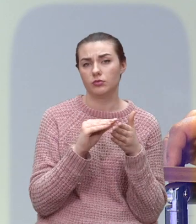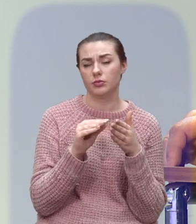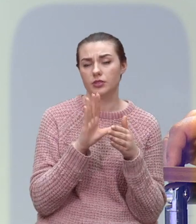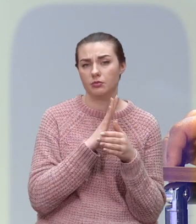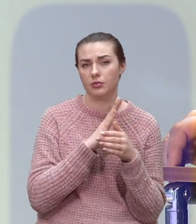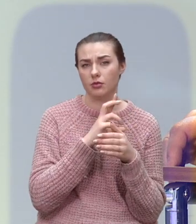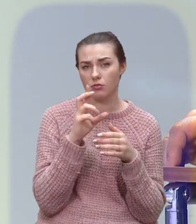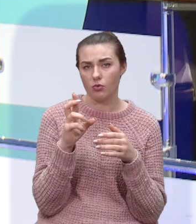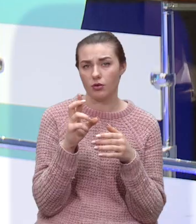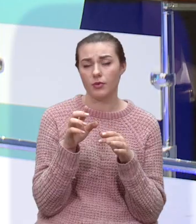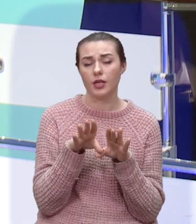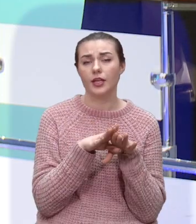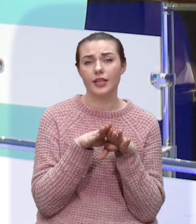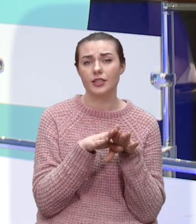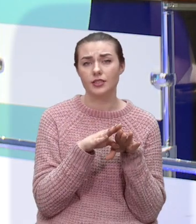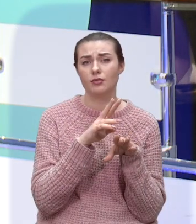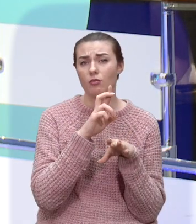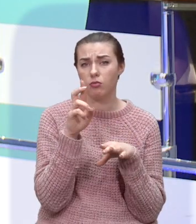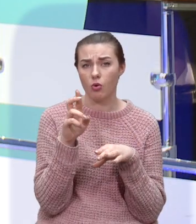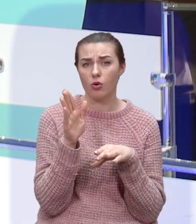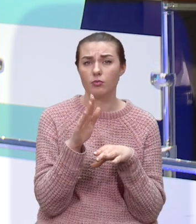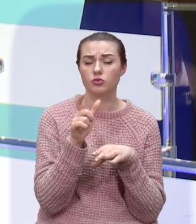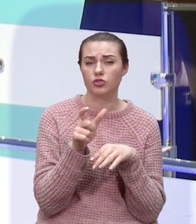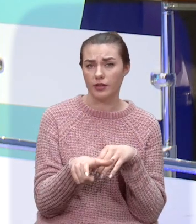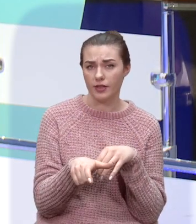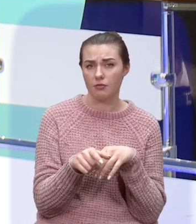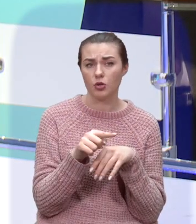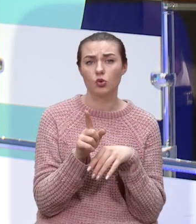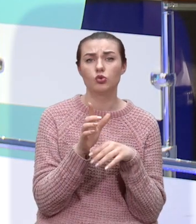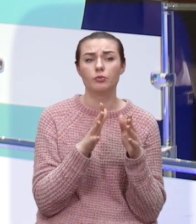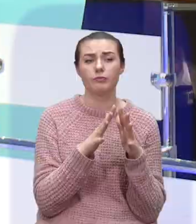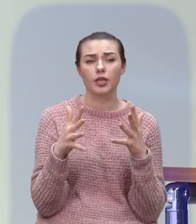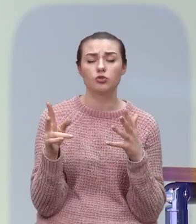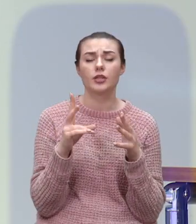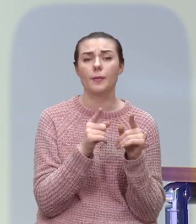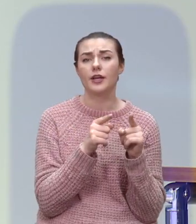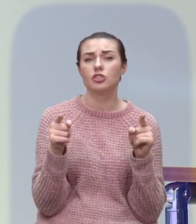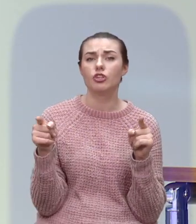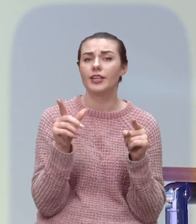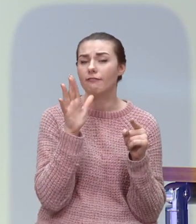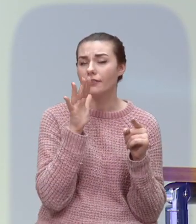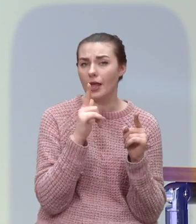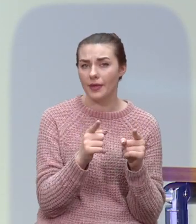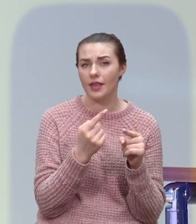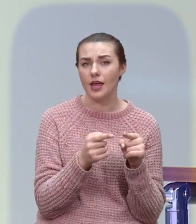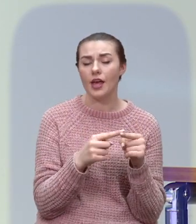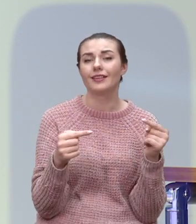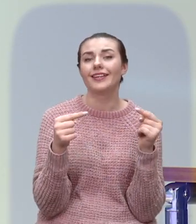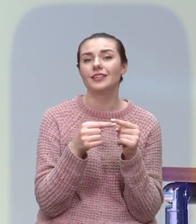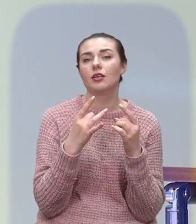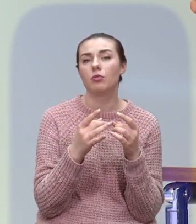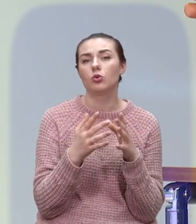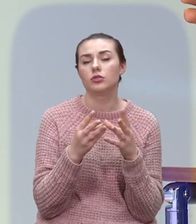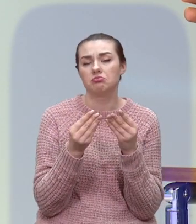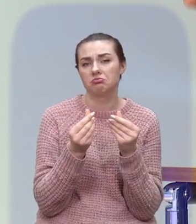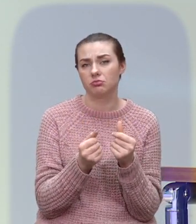и человеком иисус христос а вот то что произошло на протяжении вот этого определенного промежутка времени это если